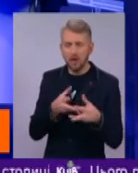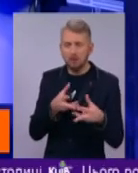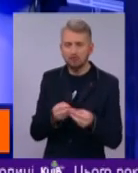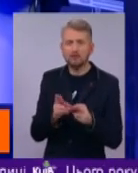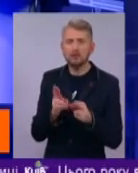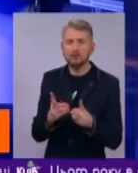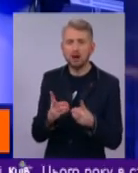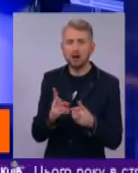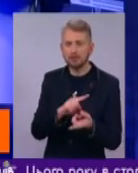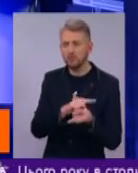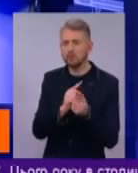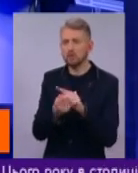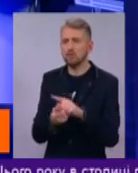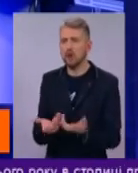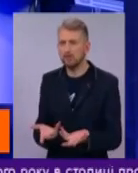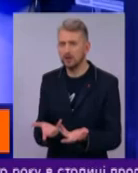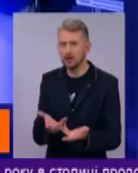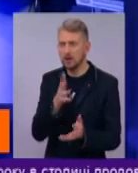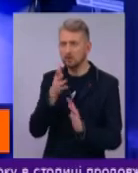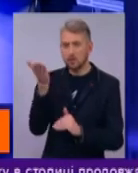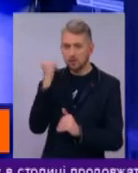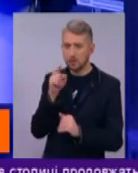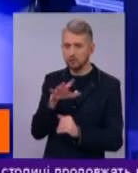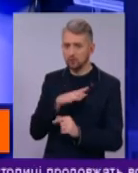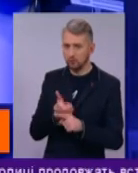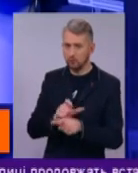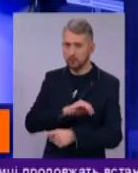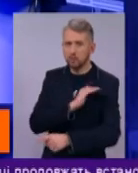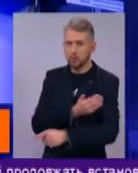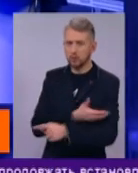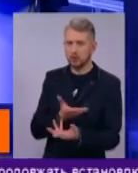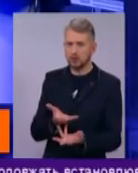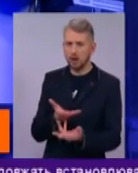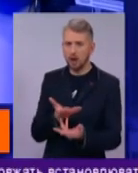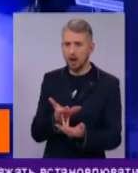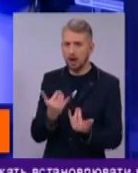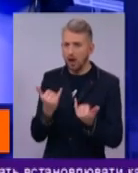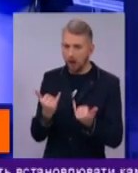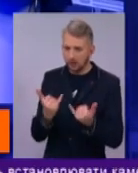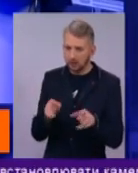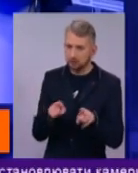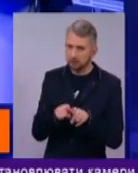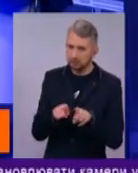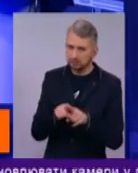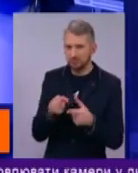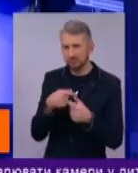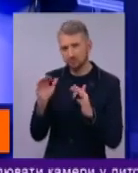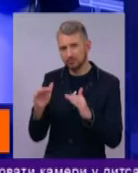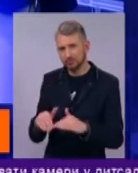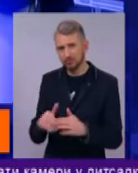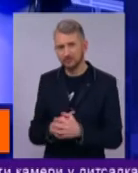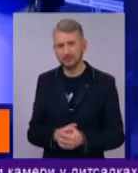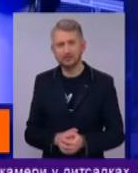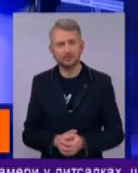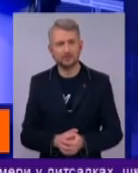він трансформувався? Свого часу він був досить потужним. Чи залишається він настільки потужним і зараз? Пане Валерію, будь